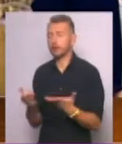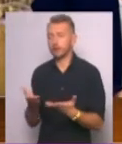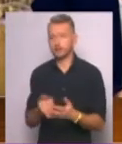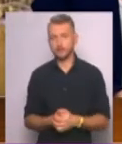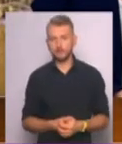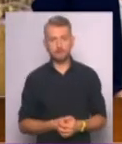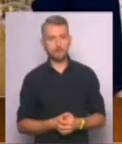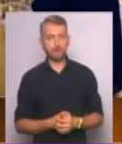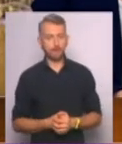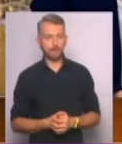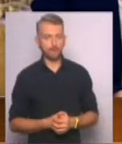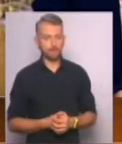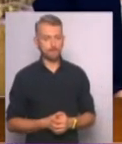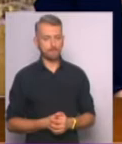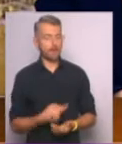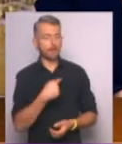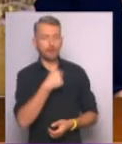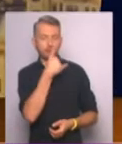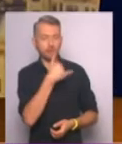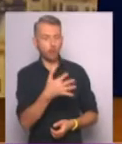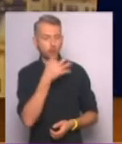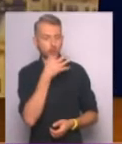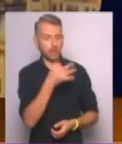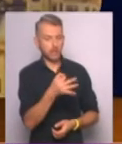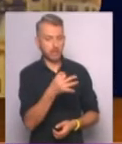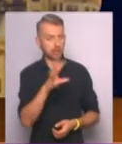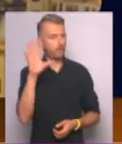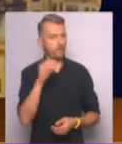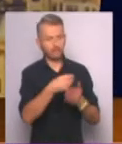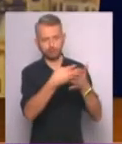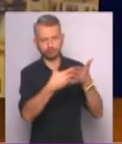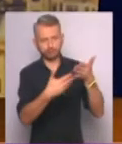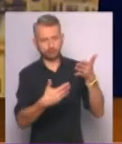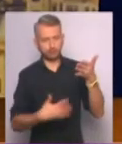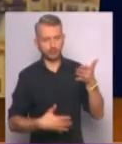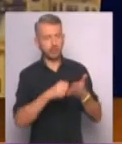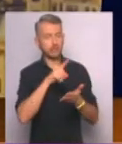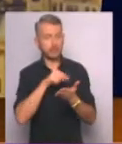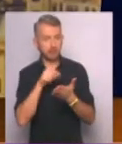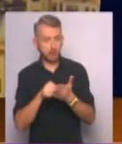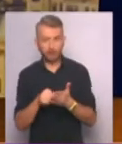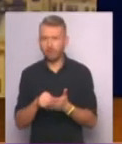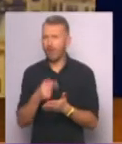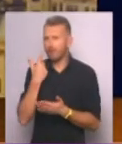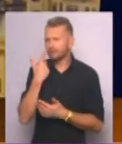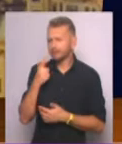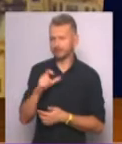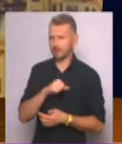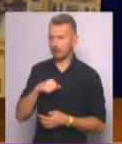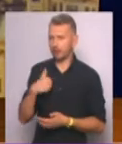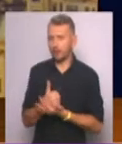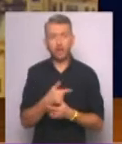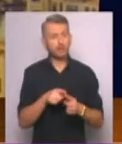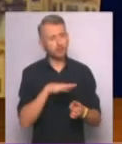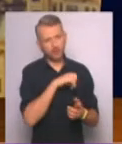прийти? Ну, я не можу сказати весь спектр перерахувати запитань, оскільки це були запитання до голови,